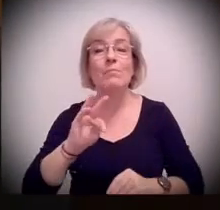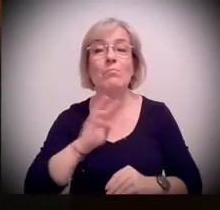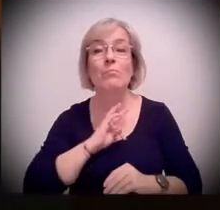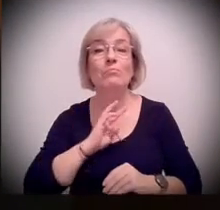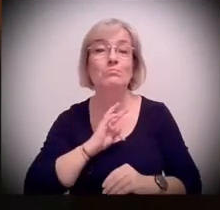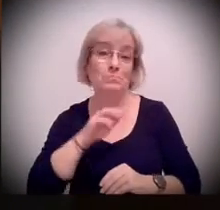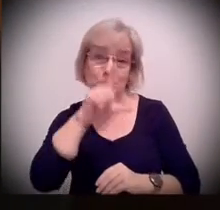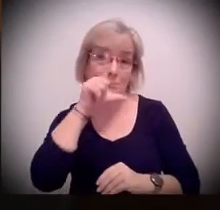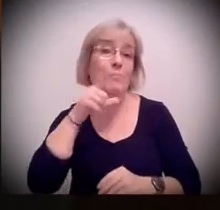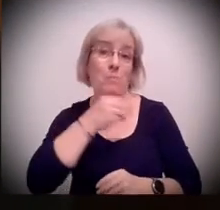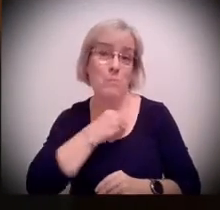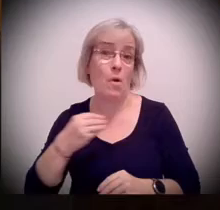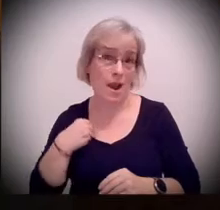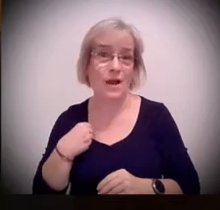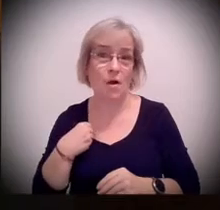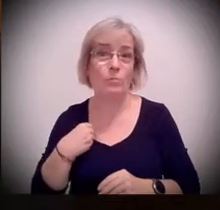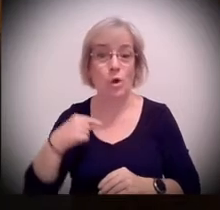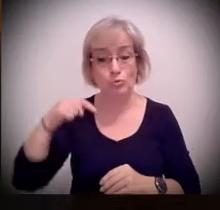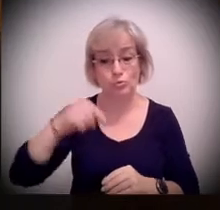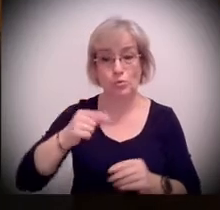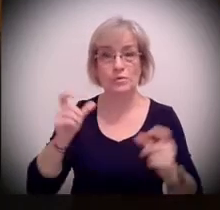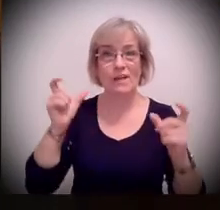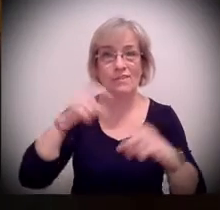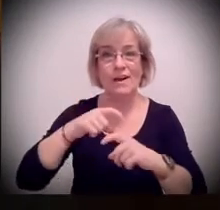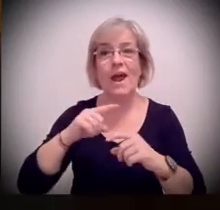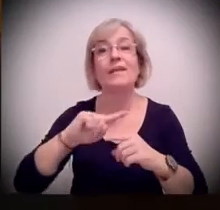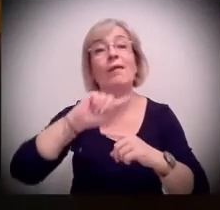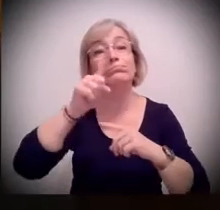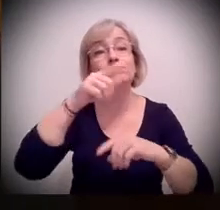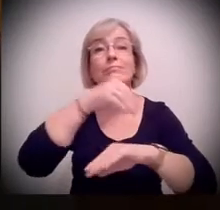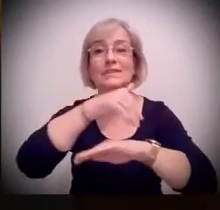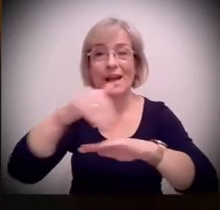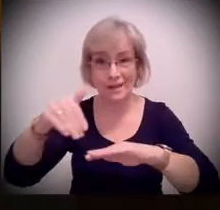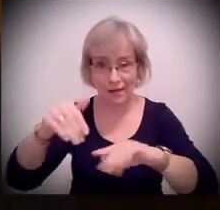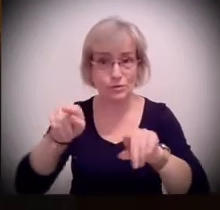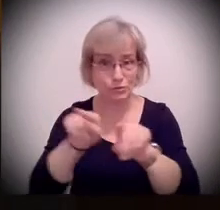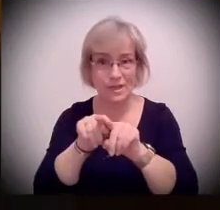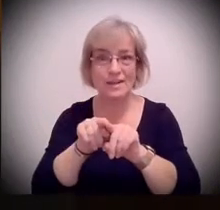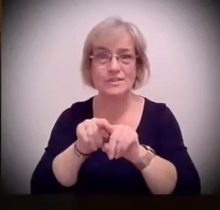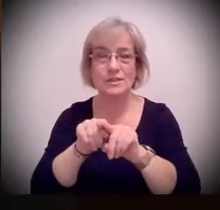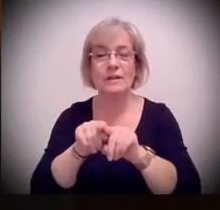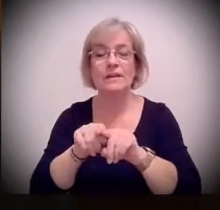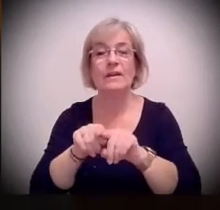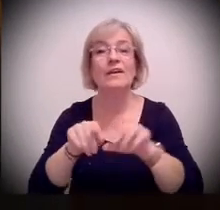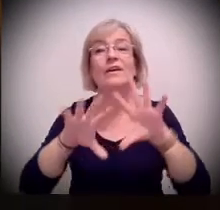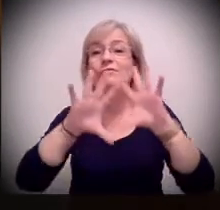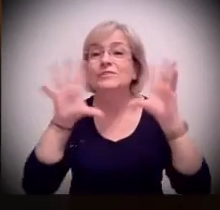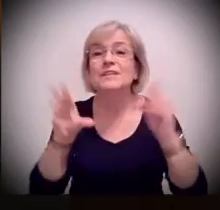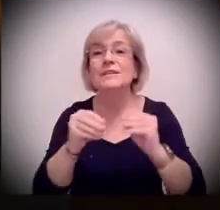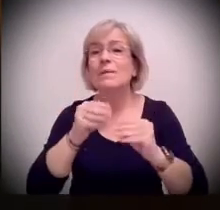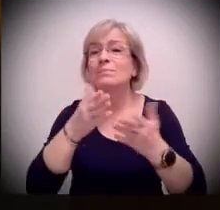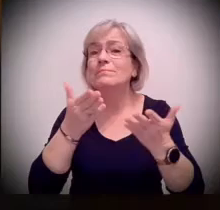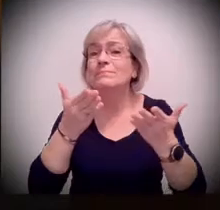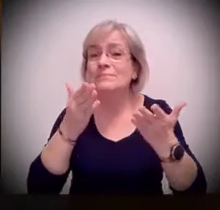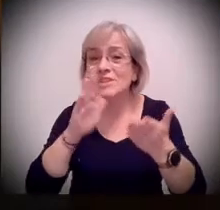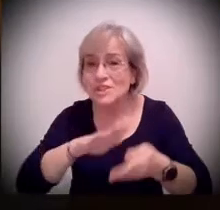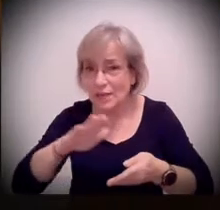wszystkim moim rodakom w kraju i za granicą, wszystkim